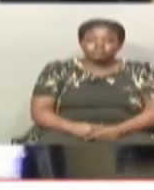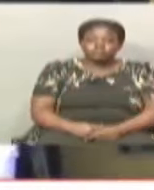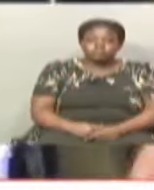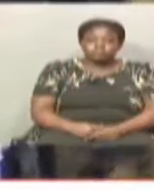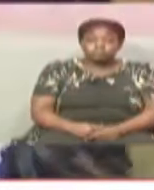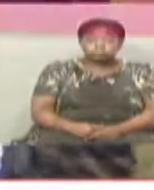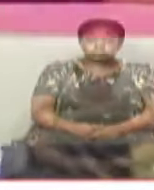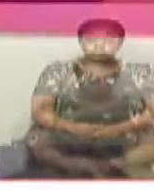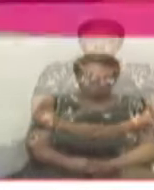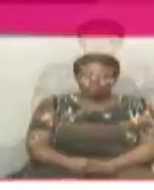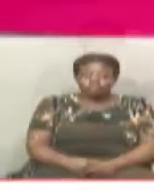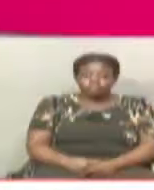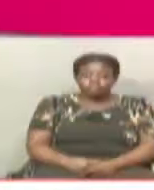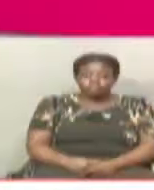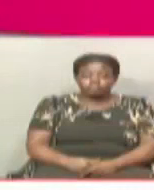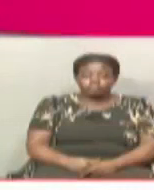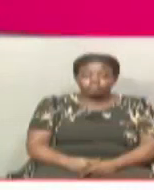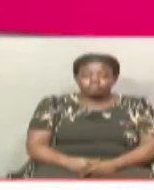gwe nkulabukedde TV.